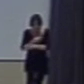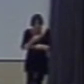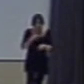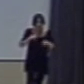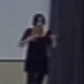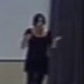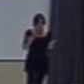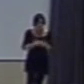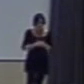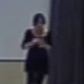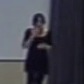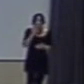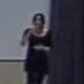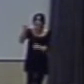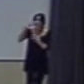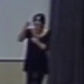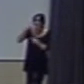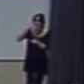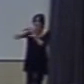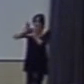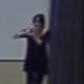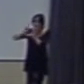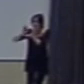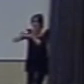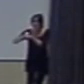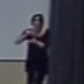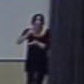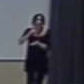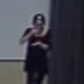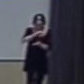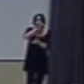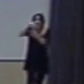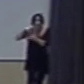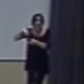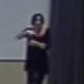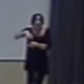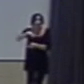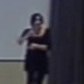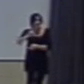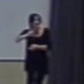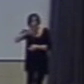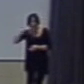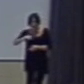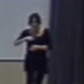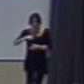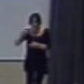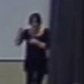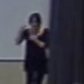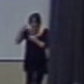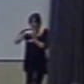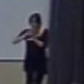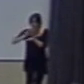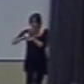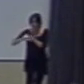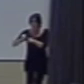jo podia estar recuperant informació sobre iranians treballant a Síria, clar, deia al Guardian per una banda que els havia vist a la